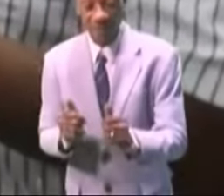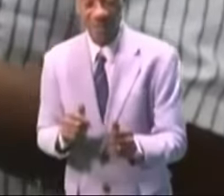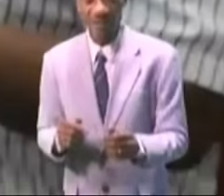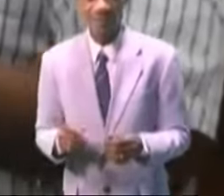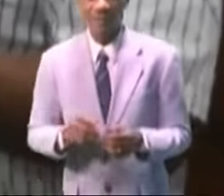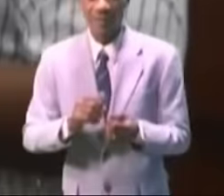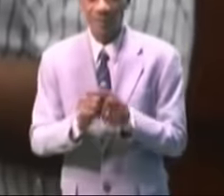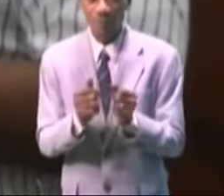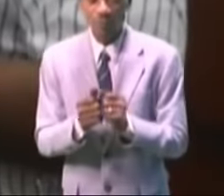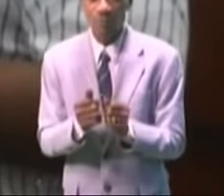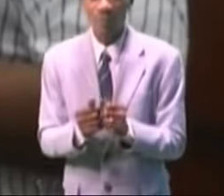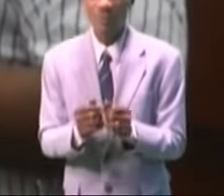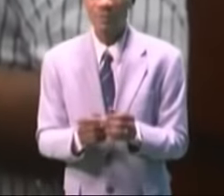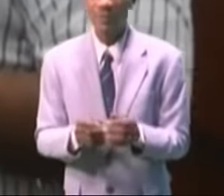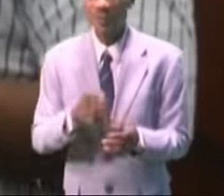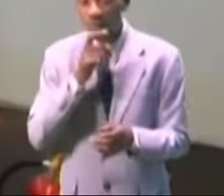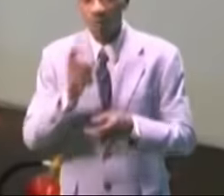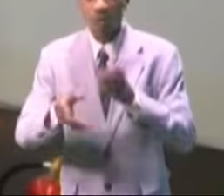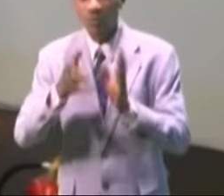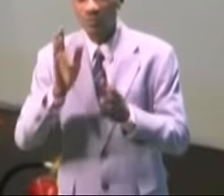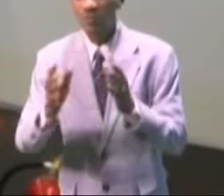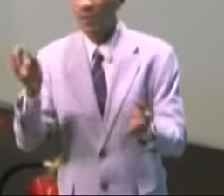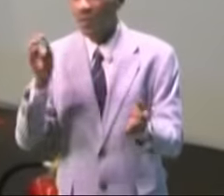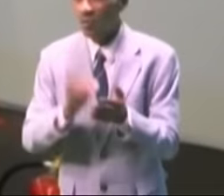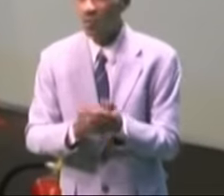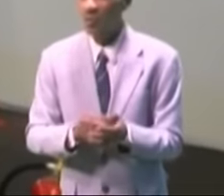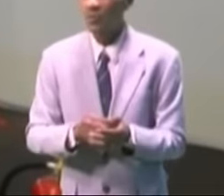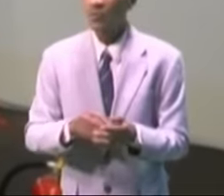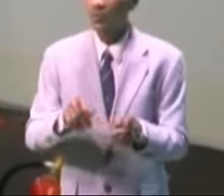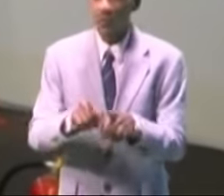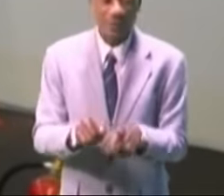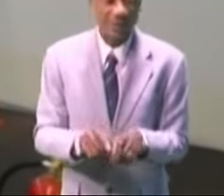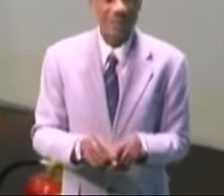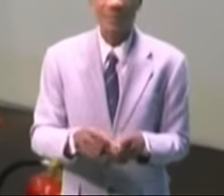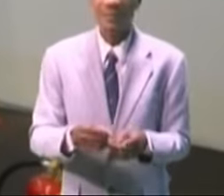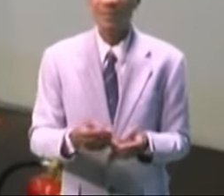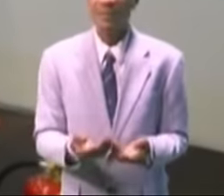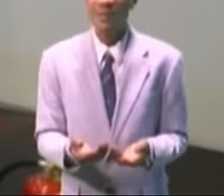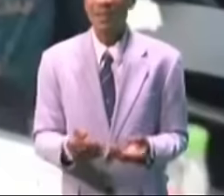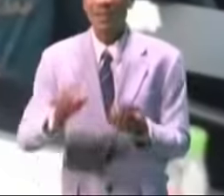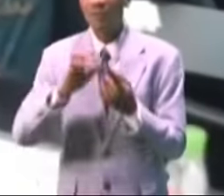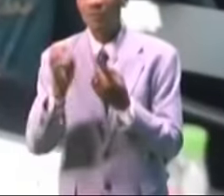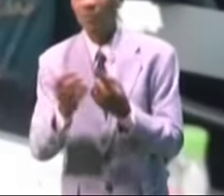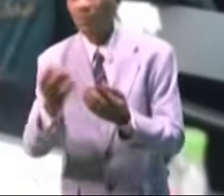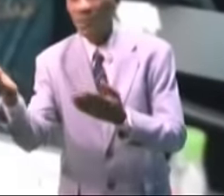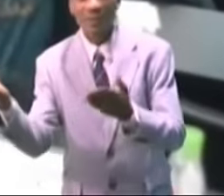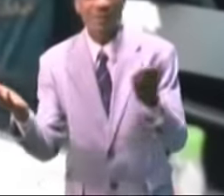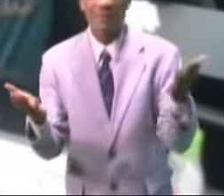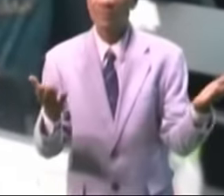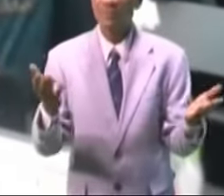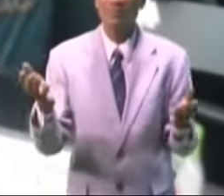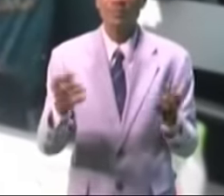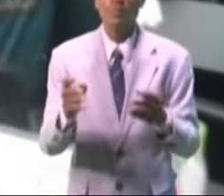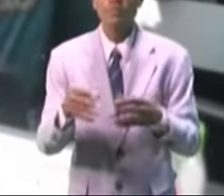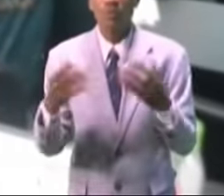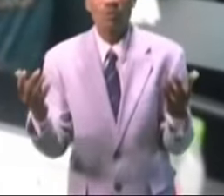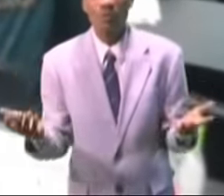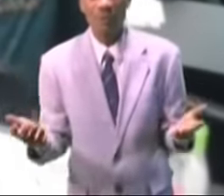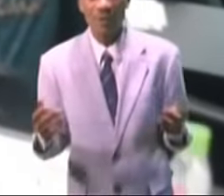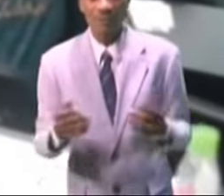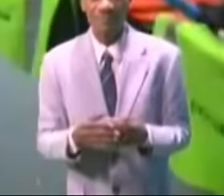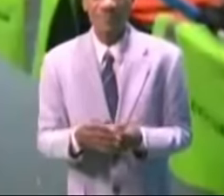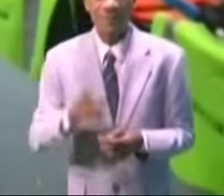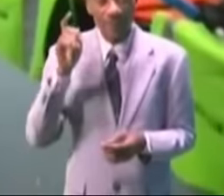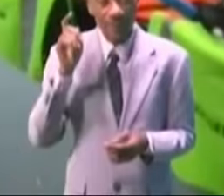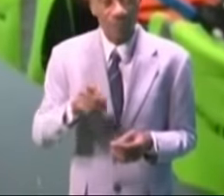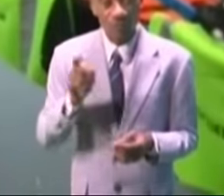rapidement pour prévenir les conséquences néfastes. Boris Gonda, formateur, a plus martelé sur la